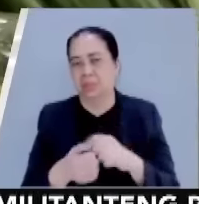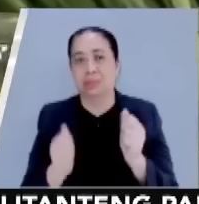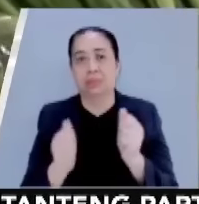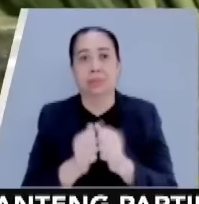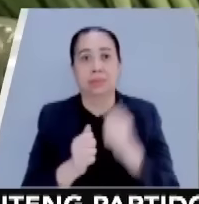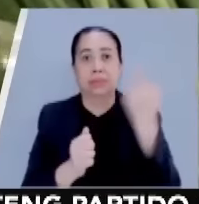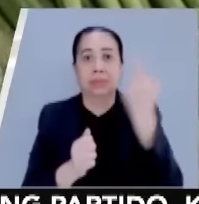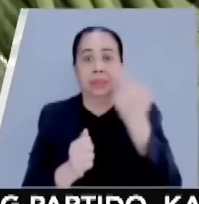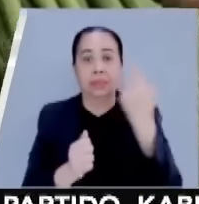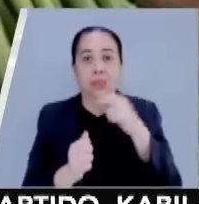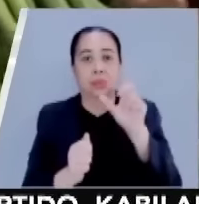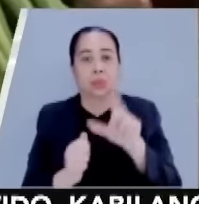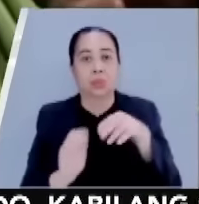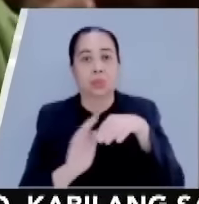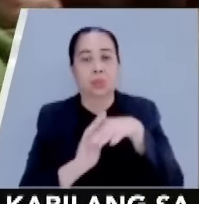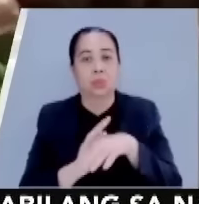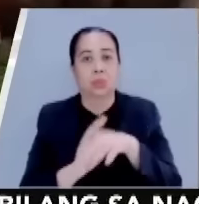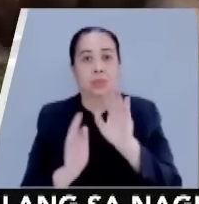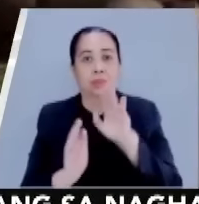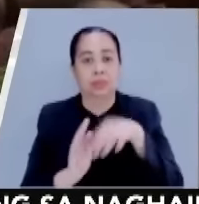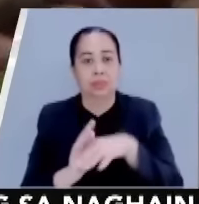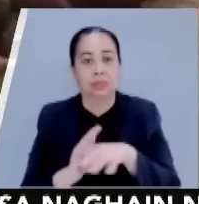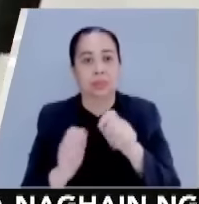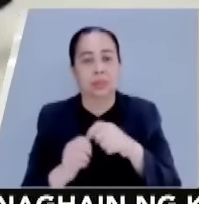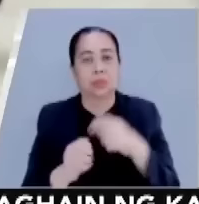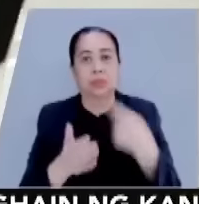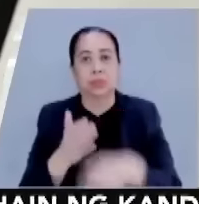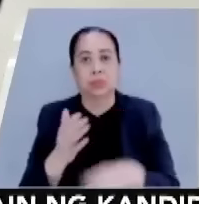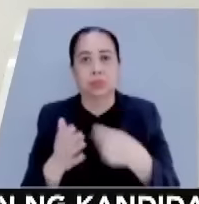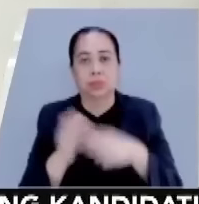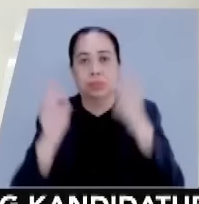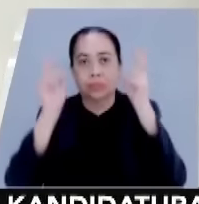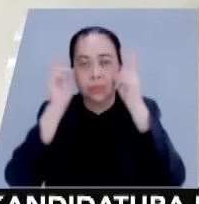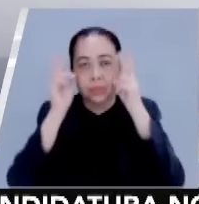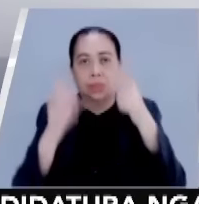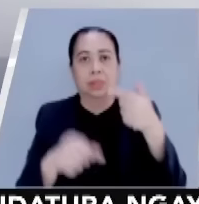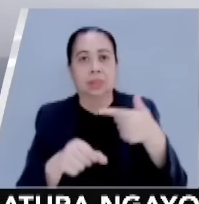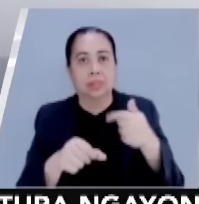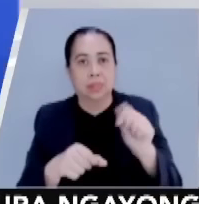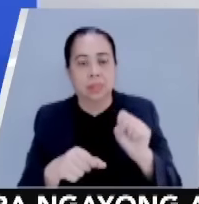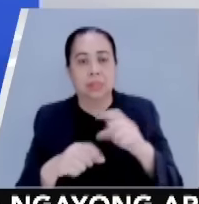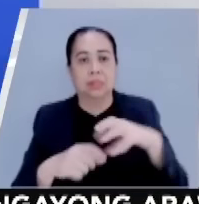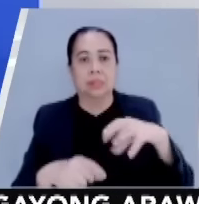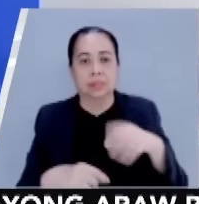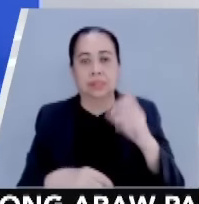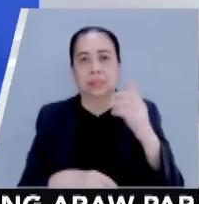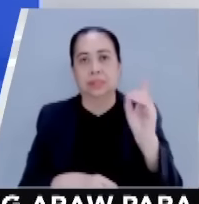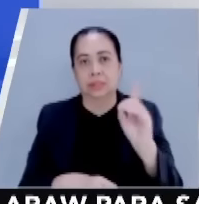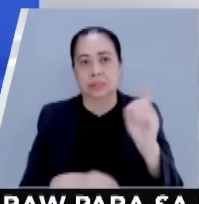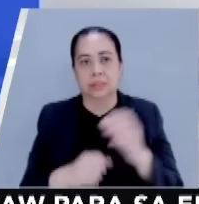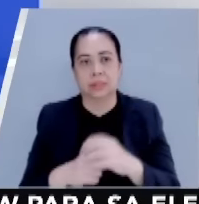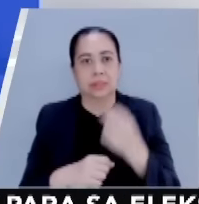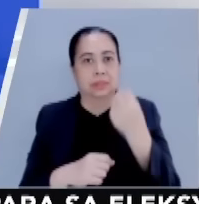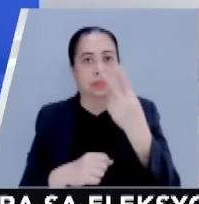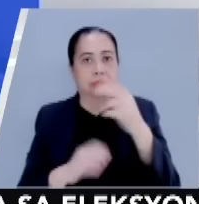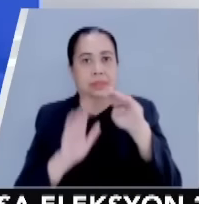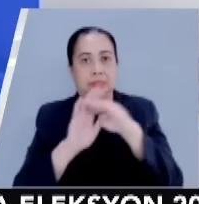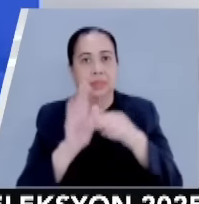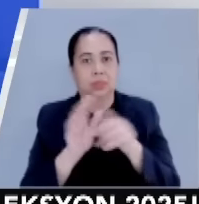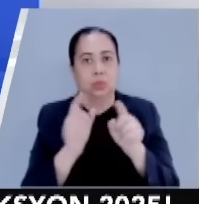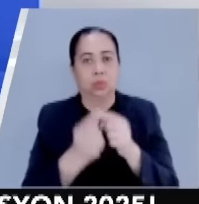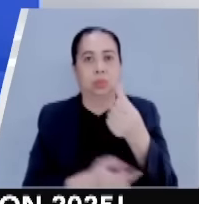inflation ngayong Setyembre ay ang pagbaba ng presyo ng gulay, gasolina at diesel. Sa 13 commodity groups, 10 umano ang